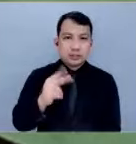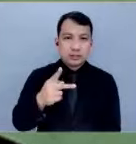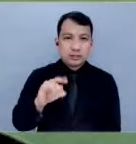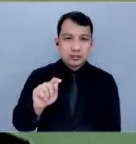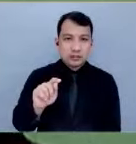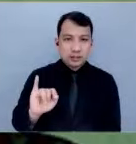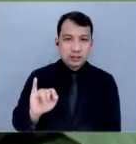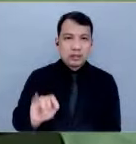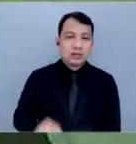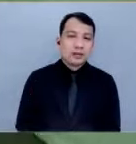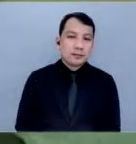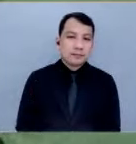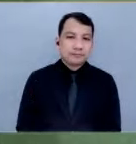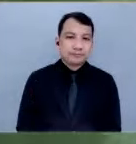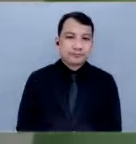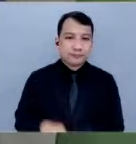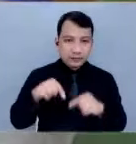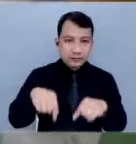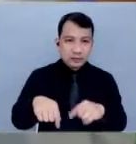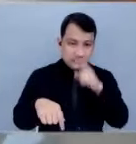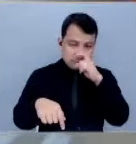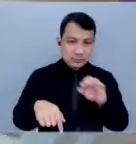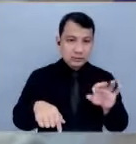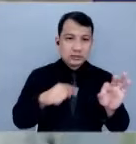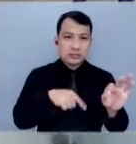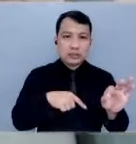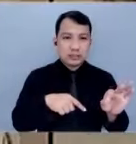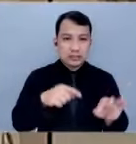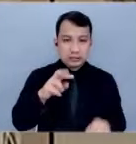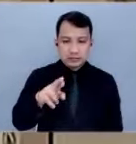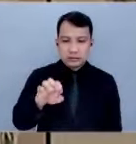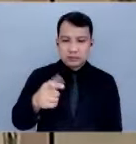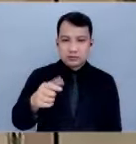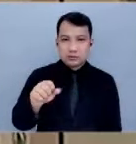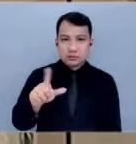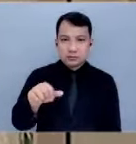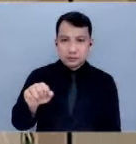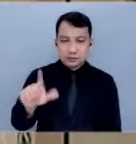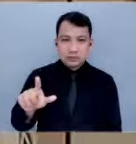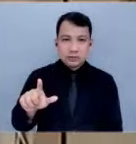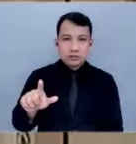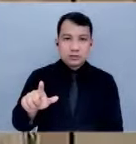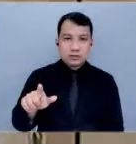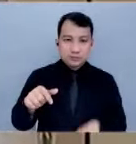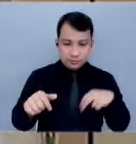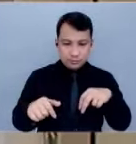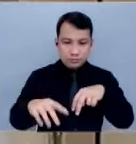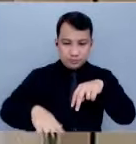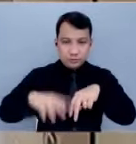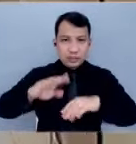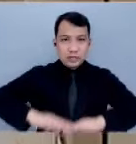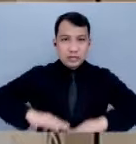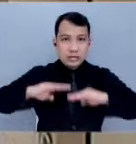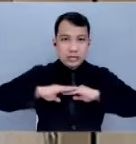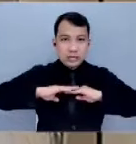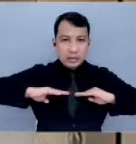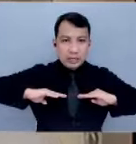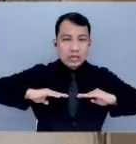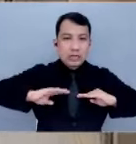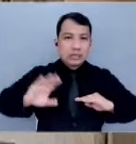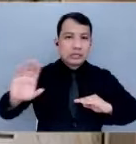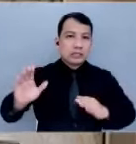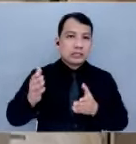sa Quezon City, ang 19-anyos na si Ren Gonzalez. Napalusong kasi siya sa gadibdib na baha nang umapaw ang creek sa